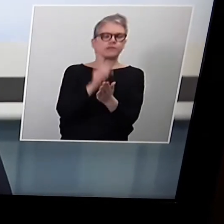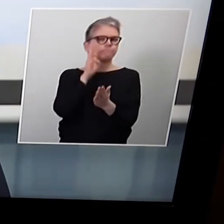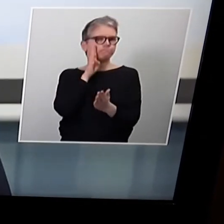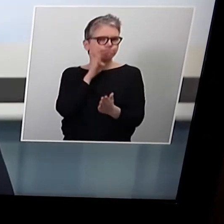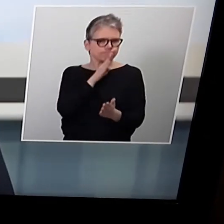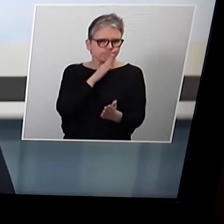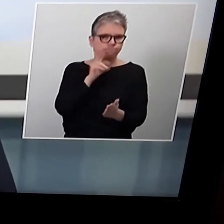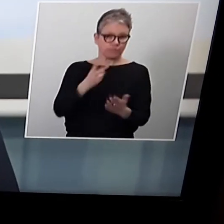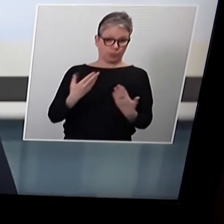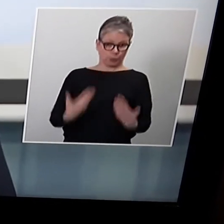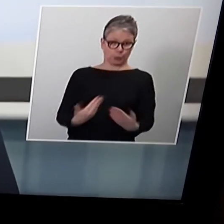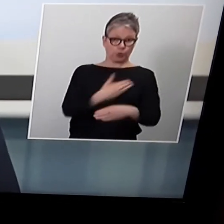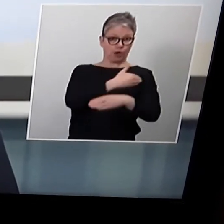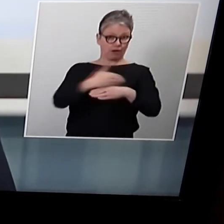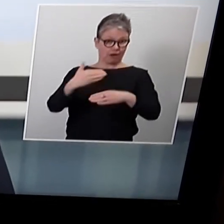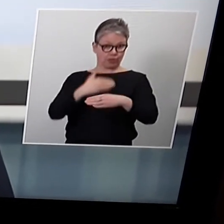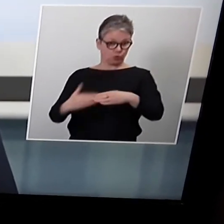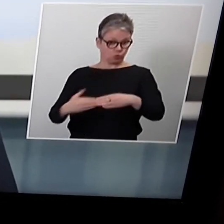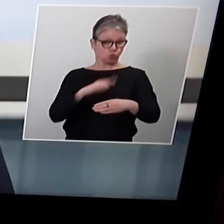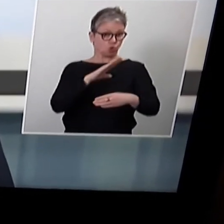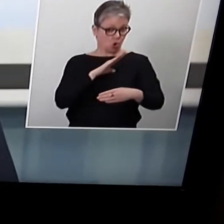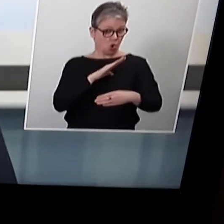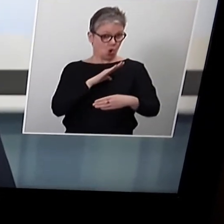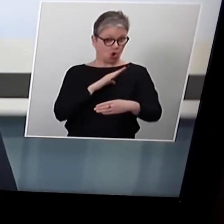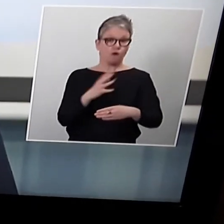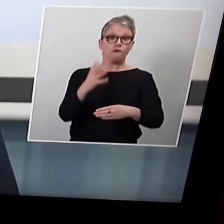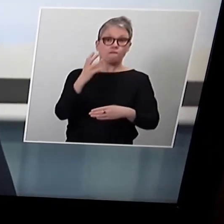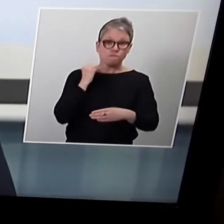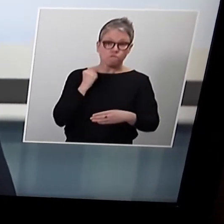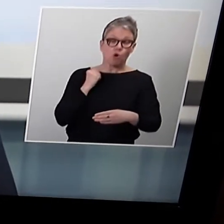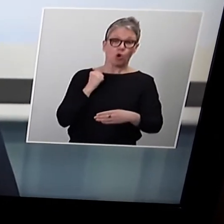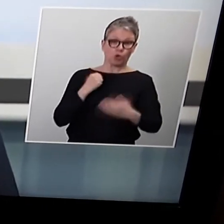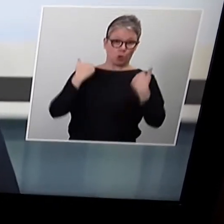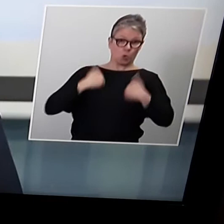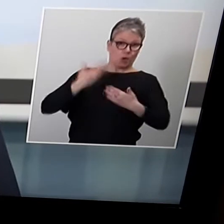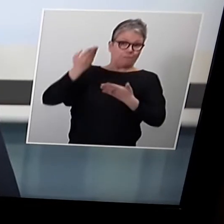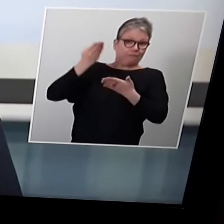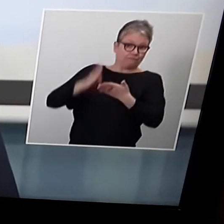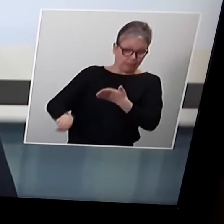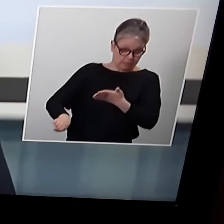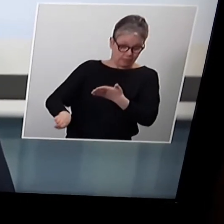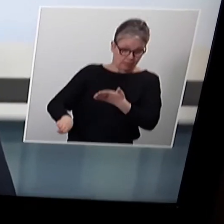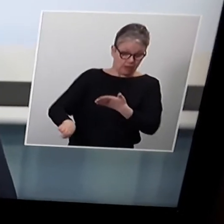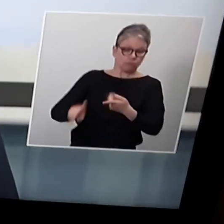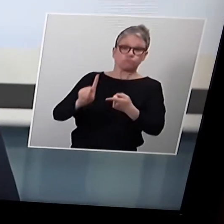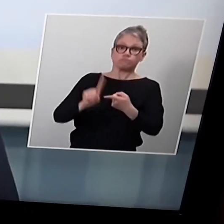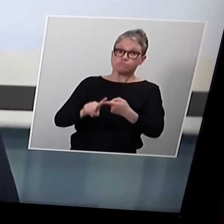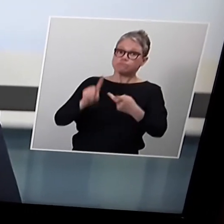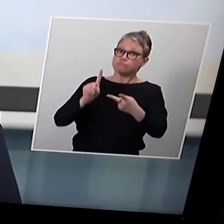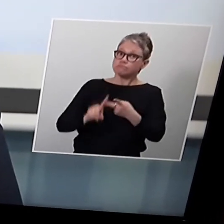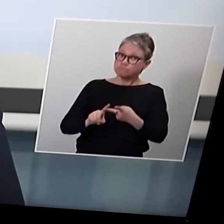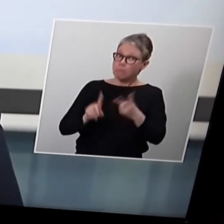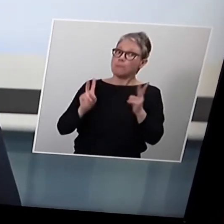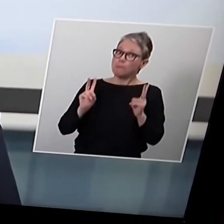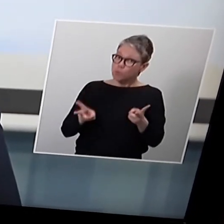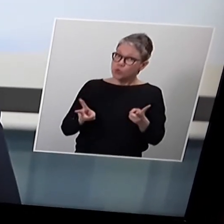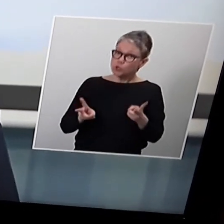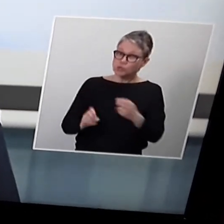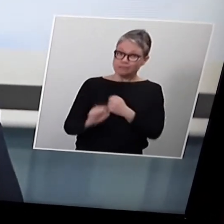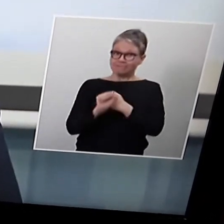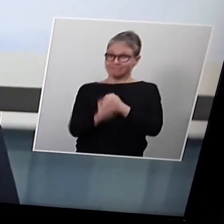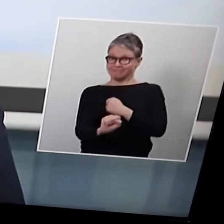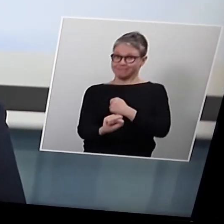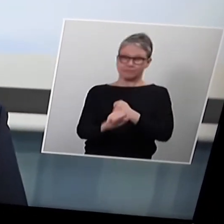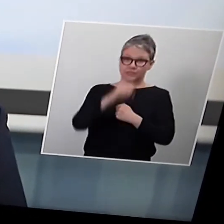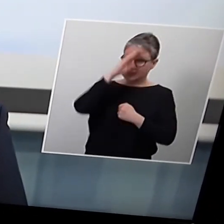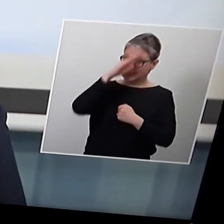pystytään paitsi siis säästämään ihmishenkiä, niin vielä tärkeämmin estämään ihmisiä